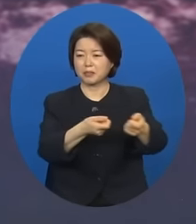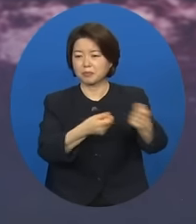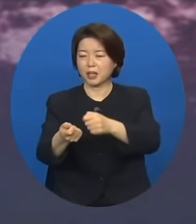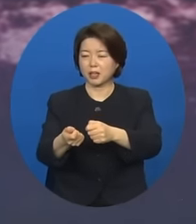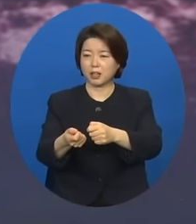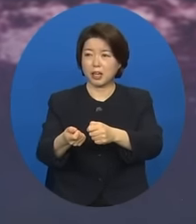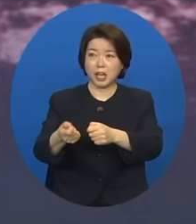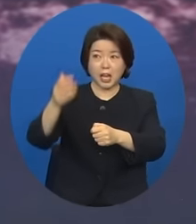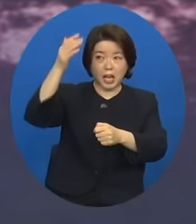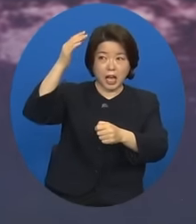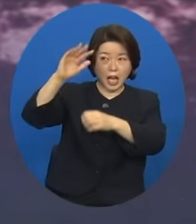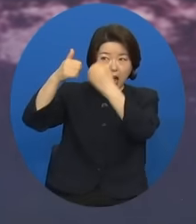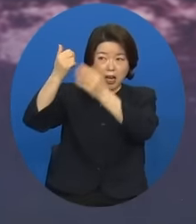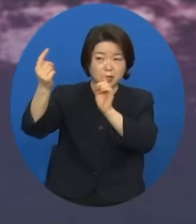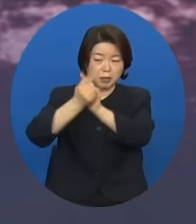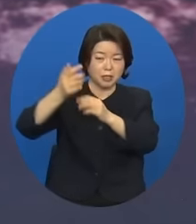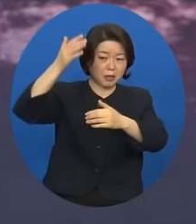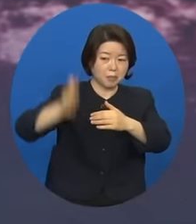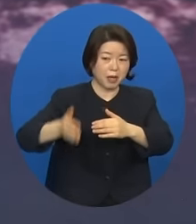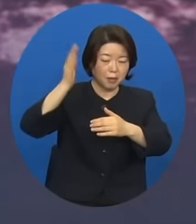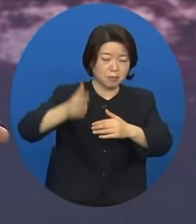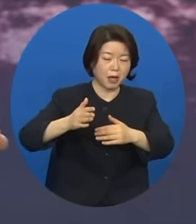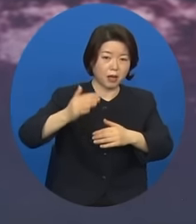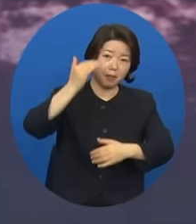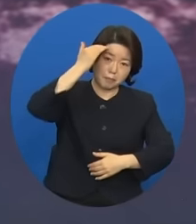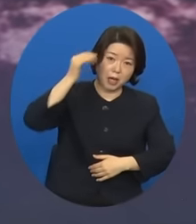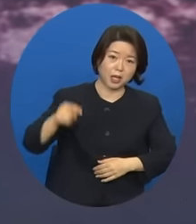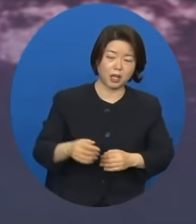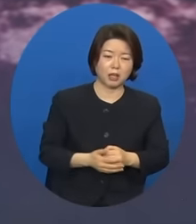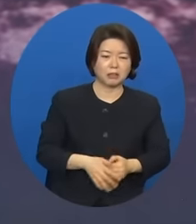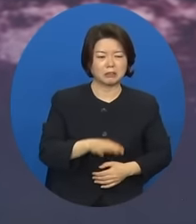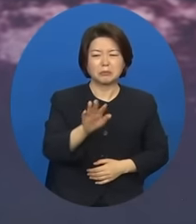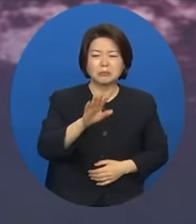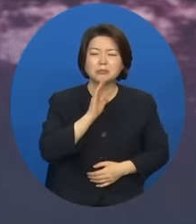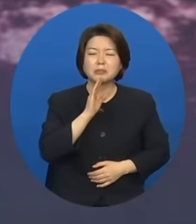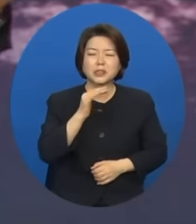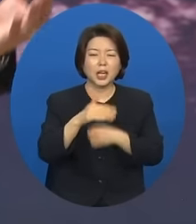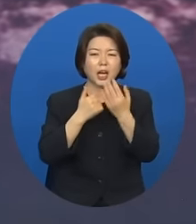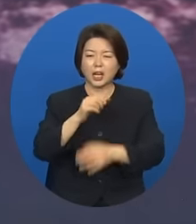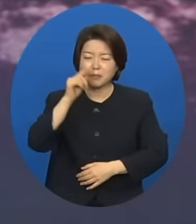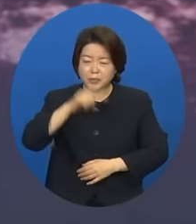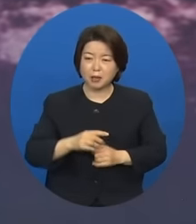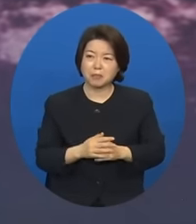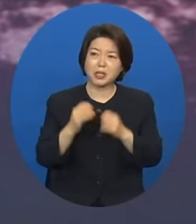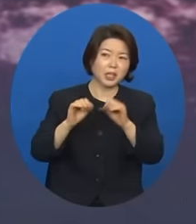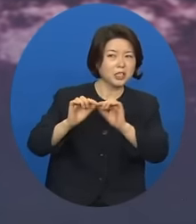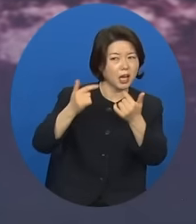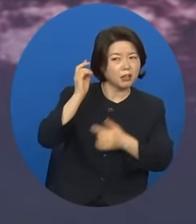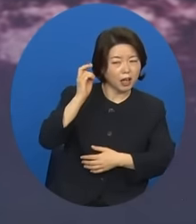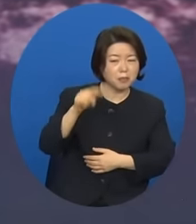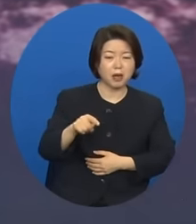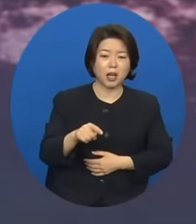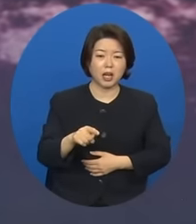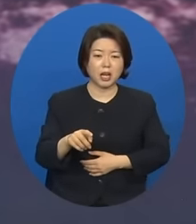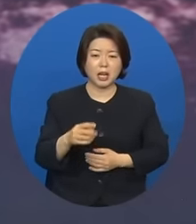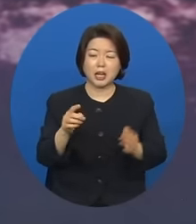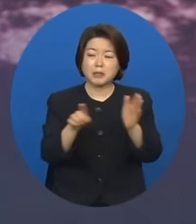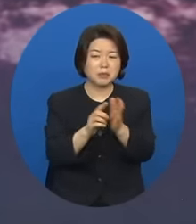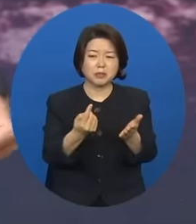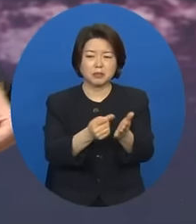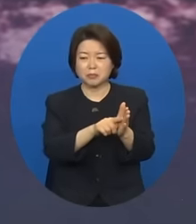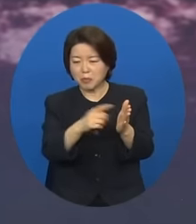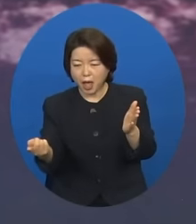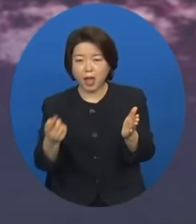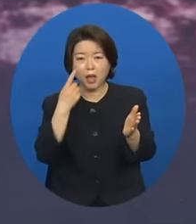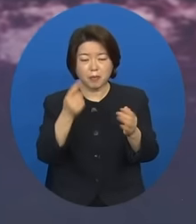이럴 수가 있겠어 말이 안 되지 하나님은 참 악 하신 분이야 하나님 안 계신지도 몰라 야 신앙을 떠나